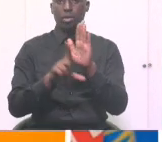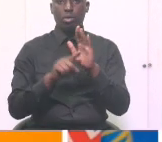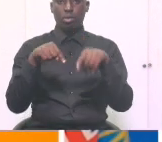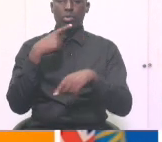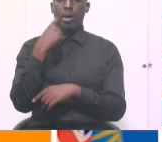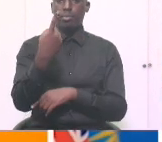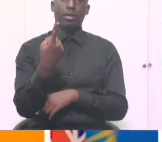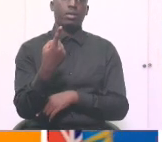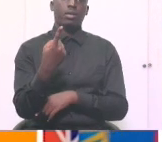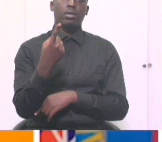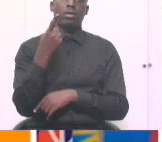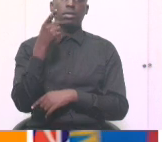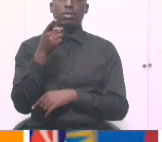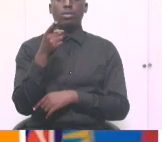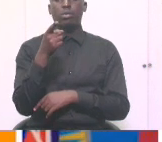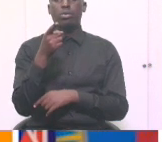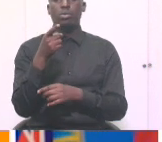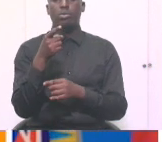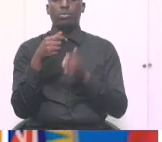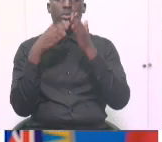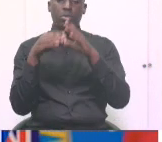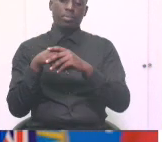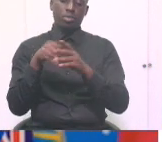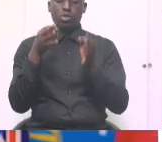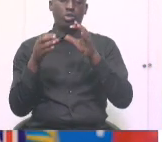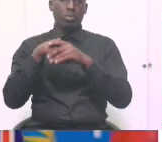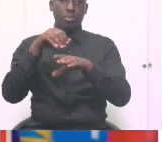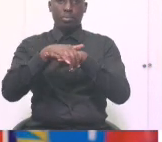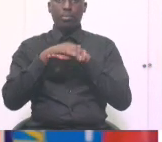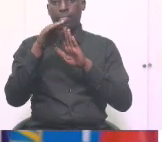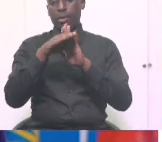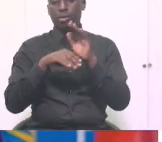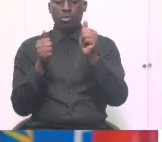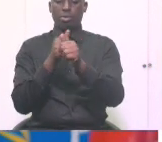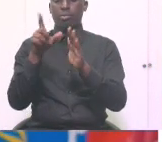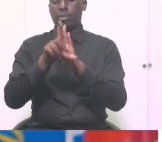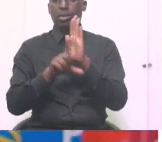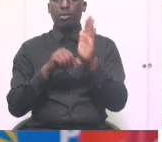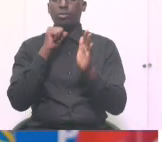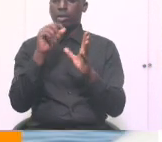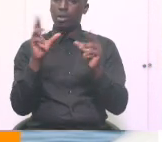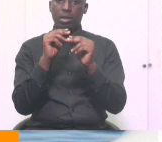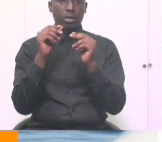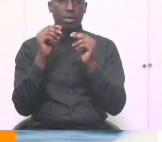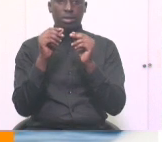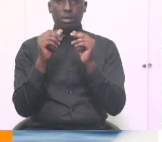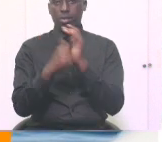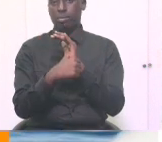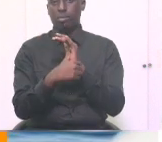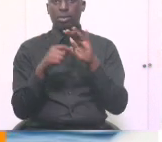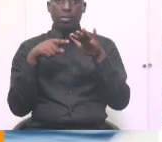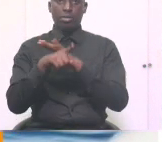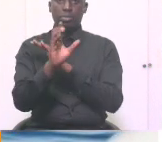mbere rero nibwo urukiko rwo mu Bwongereza rwemeje ko iyi gahunda ikurikije amategeko, bityo ko nta kabuza abinjiye muri